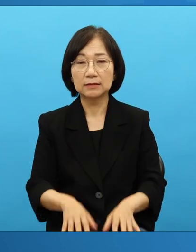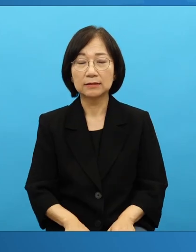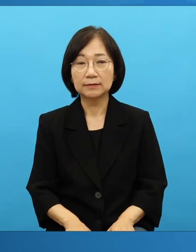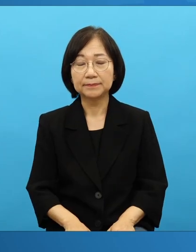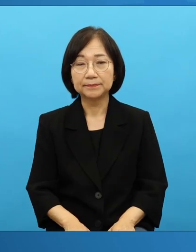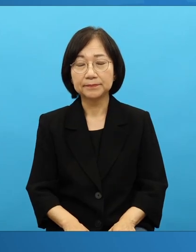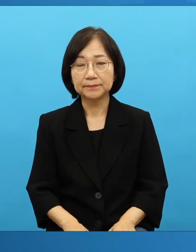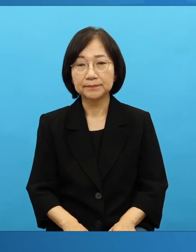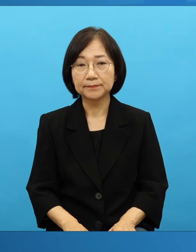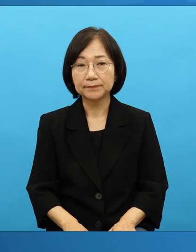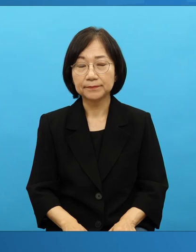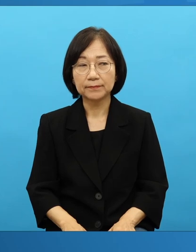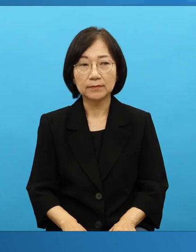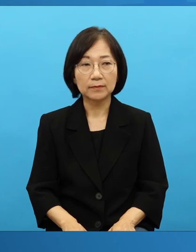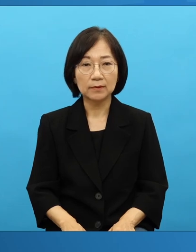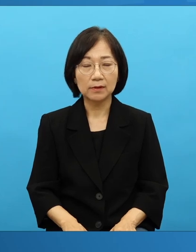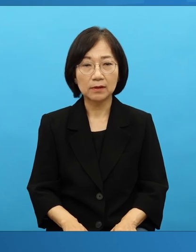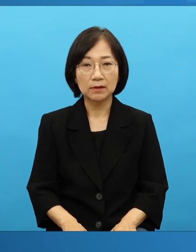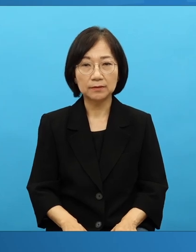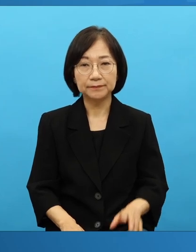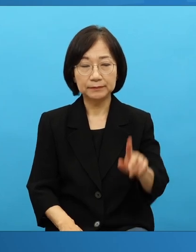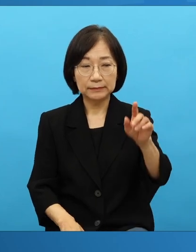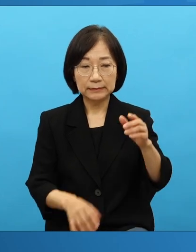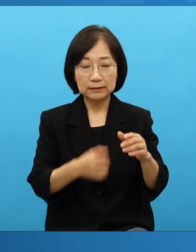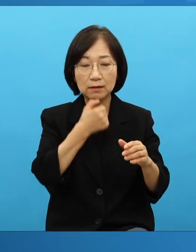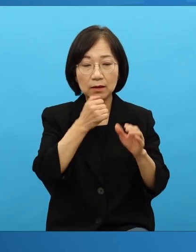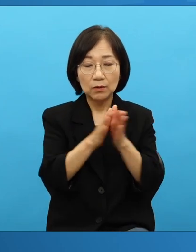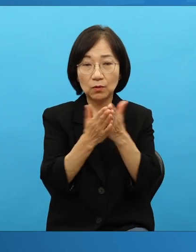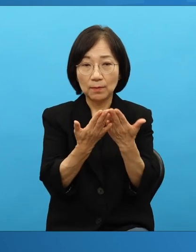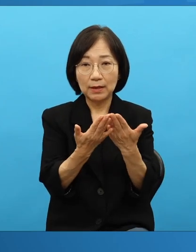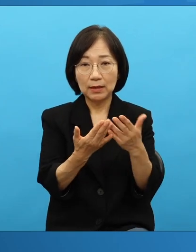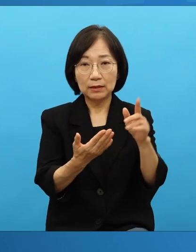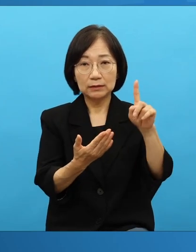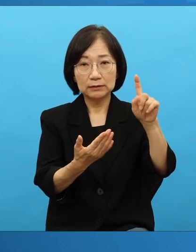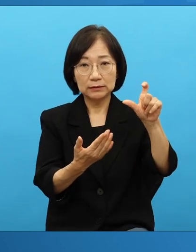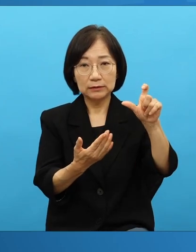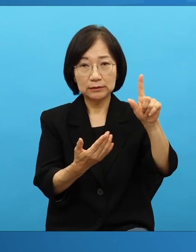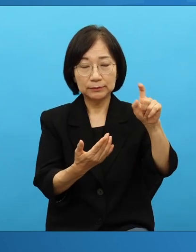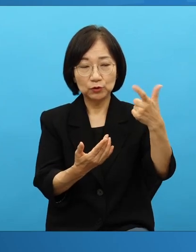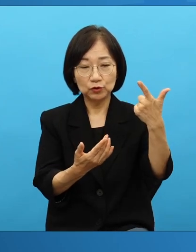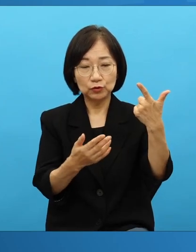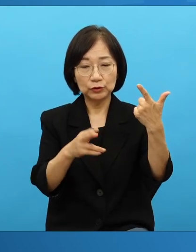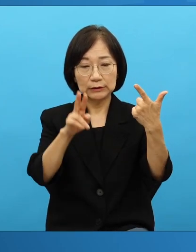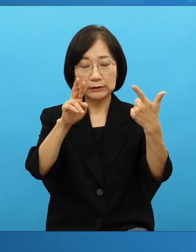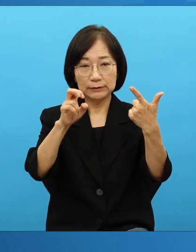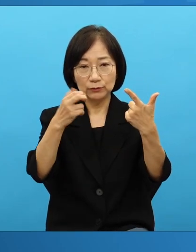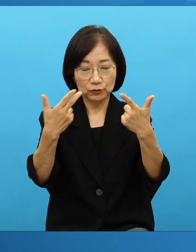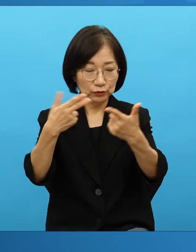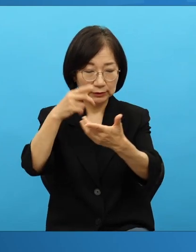26절에 모든 민족 살릴 신비의 계시라고 그랬어요.